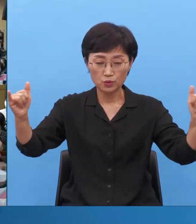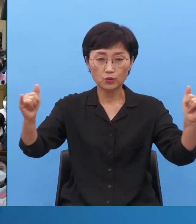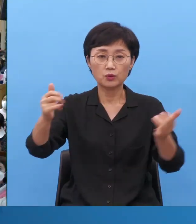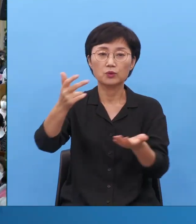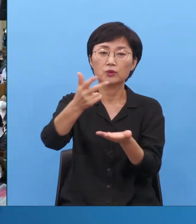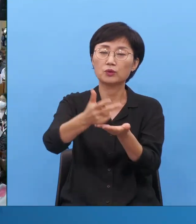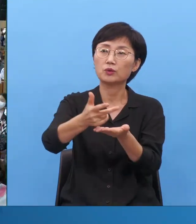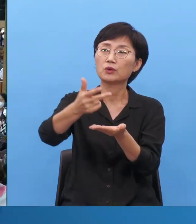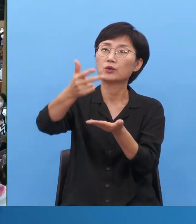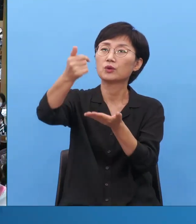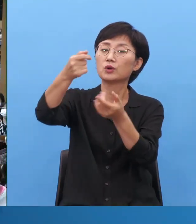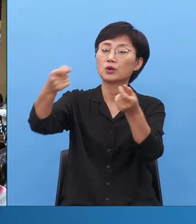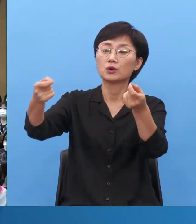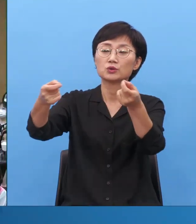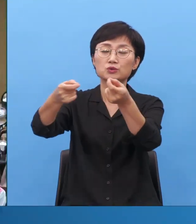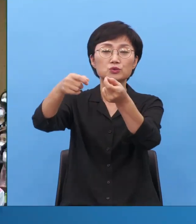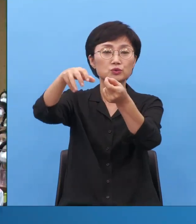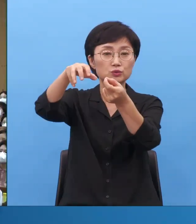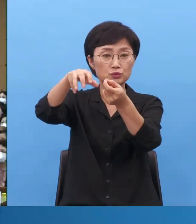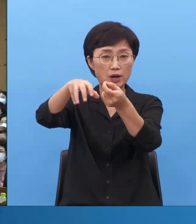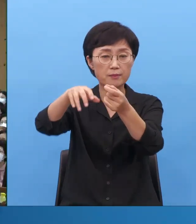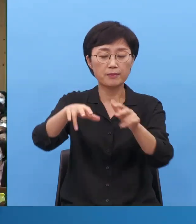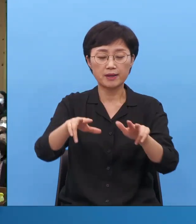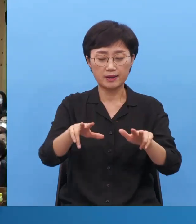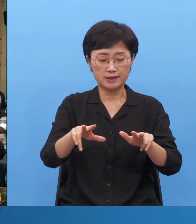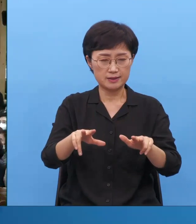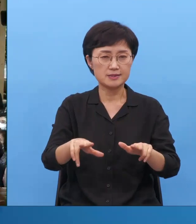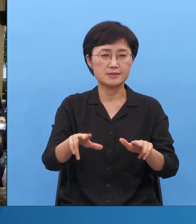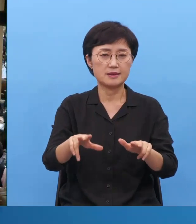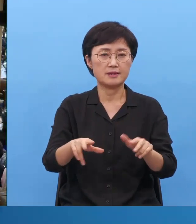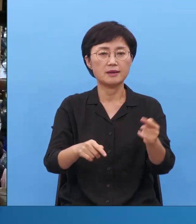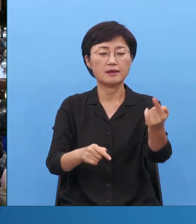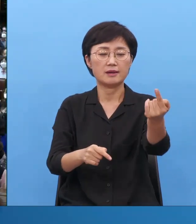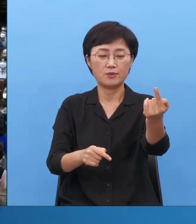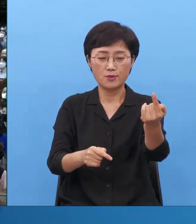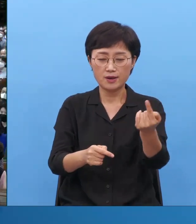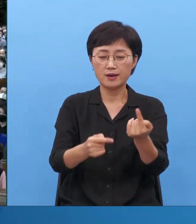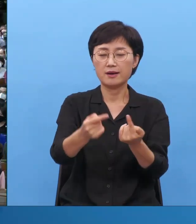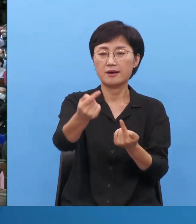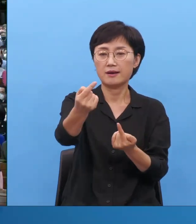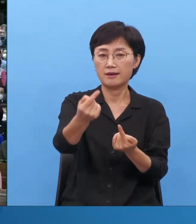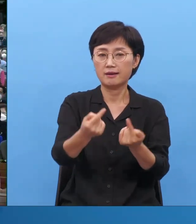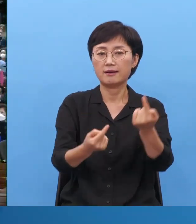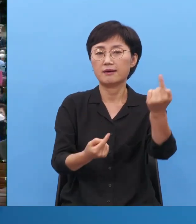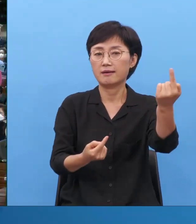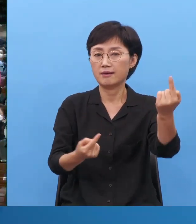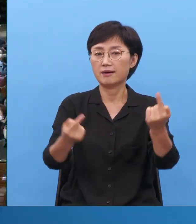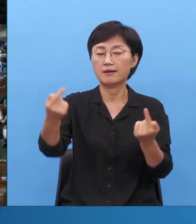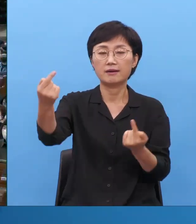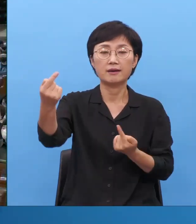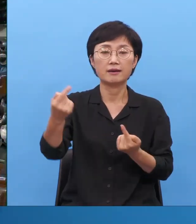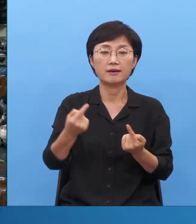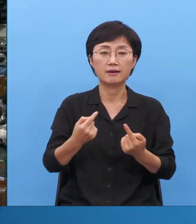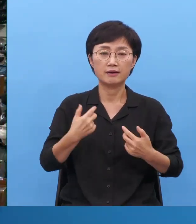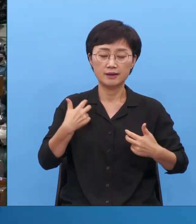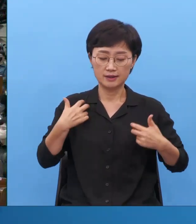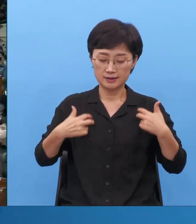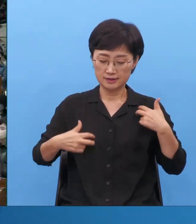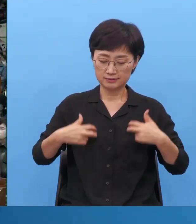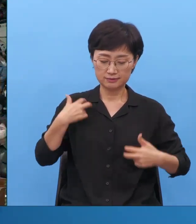성도들아 주 앞에 이제 나와